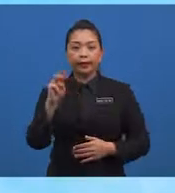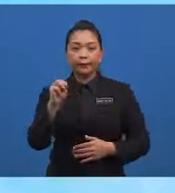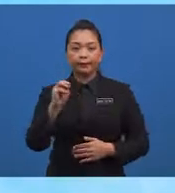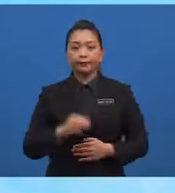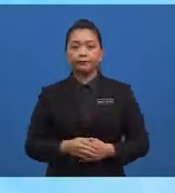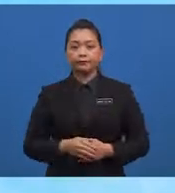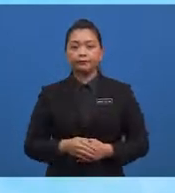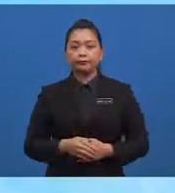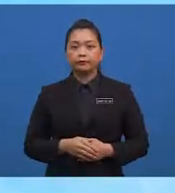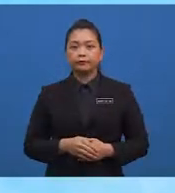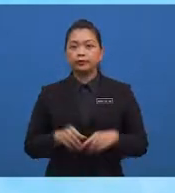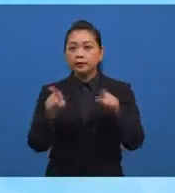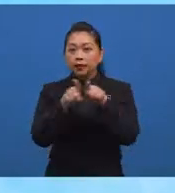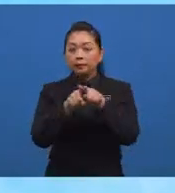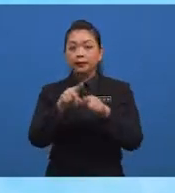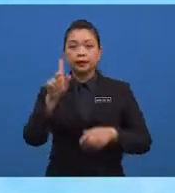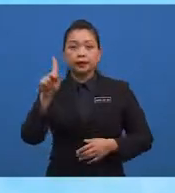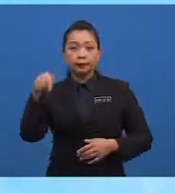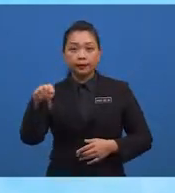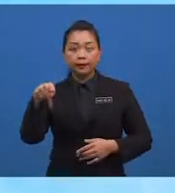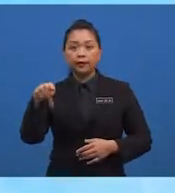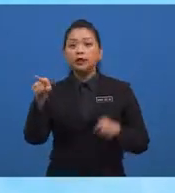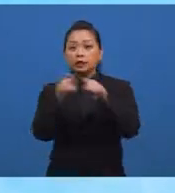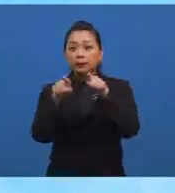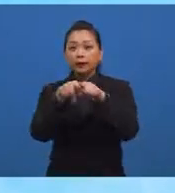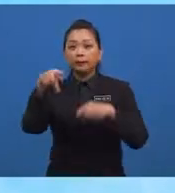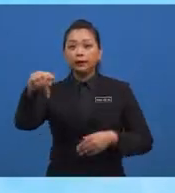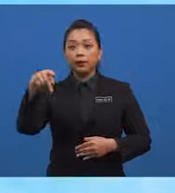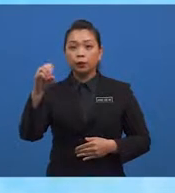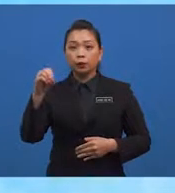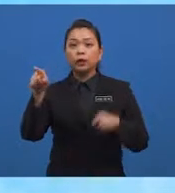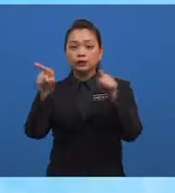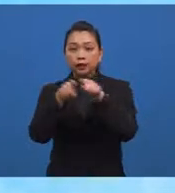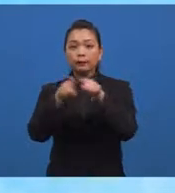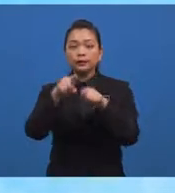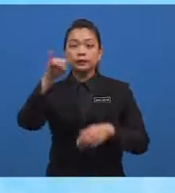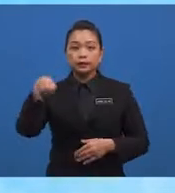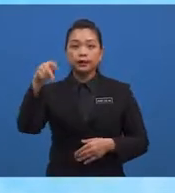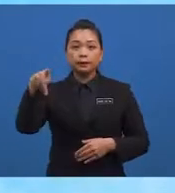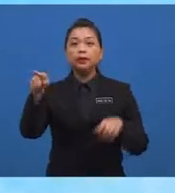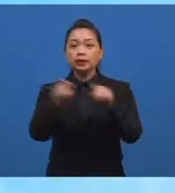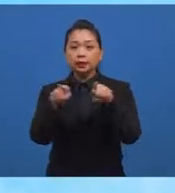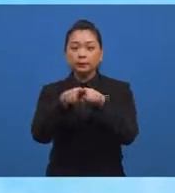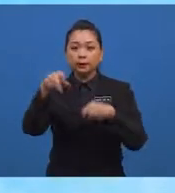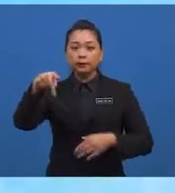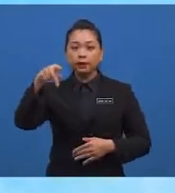LM, KP, PO, JP,